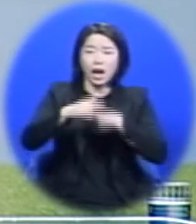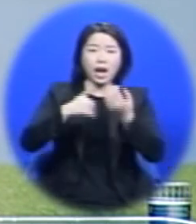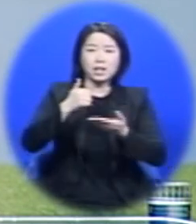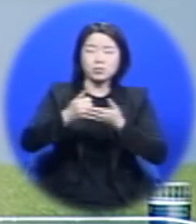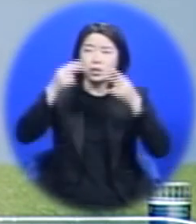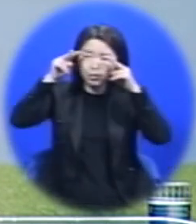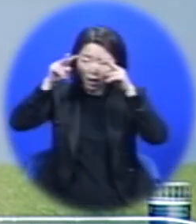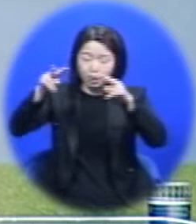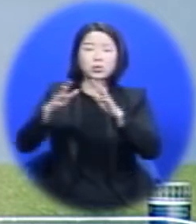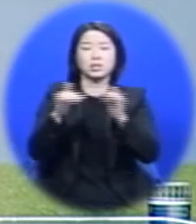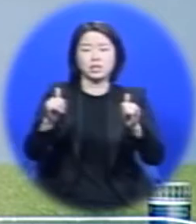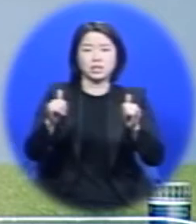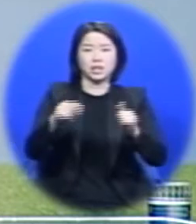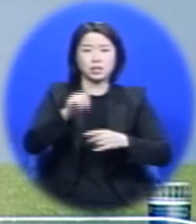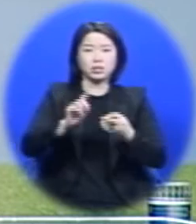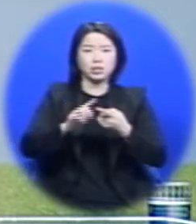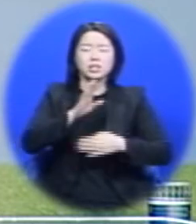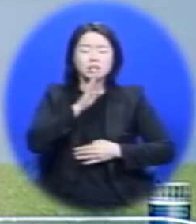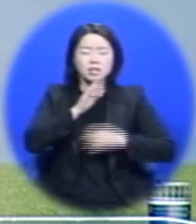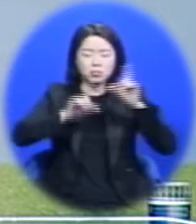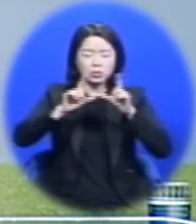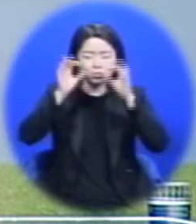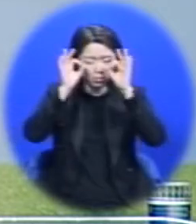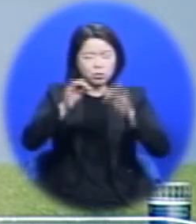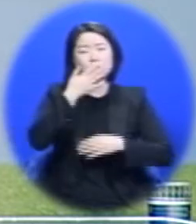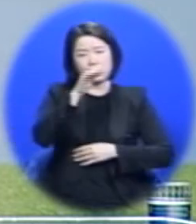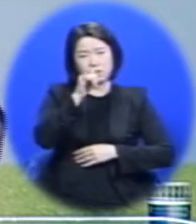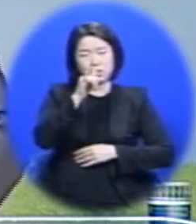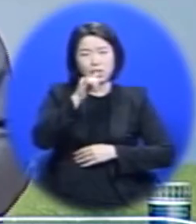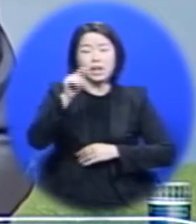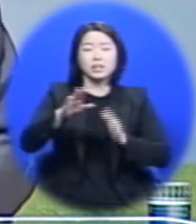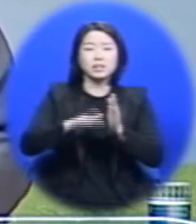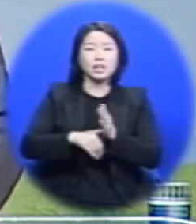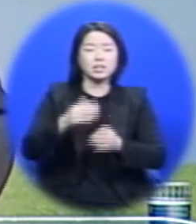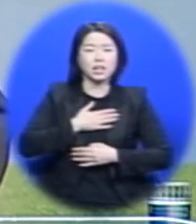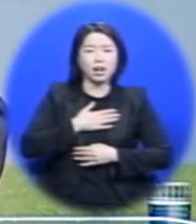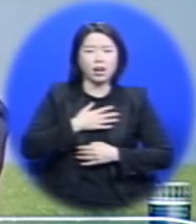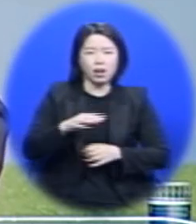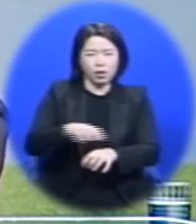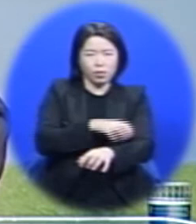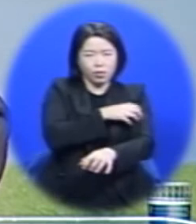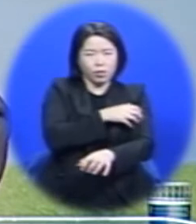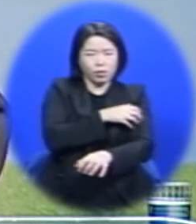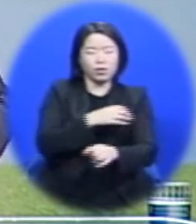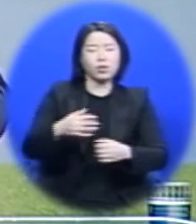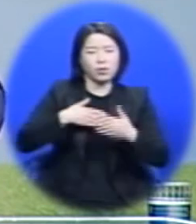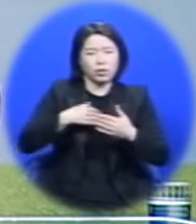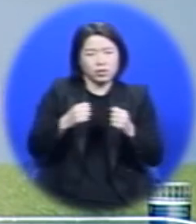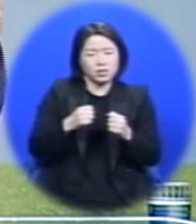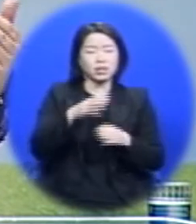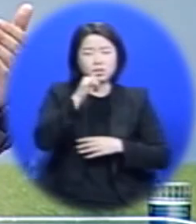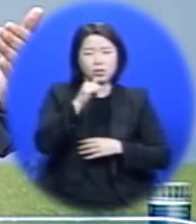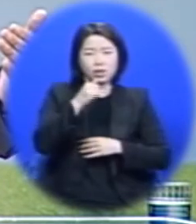자인지 그 실상을 보게 된 거예요. 그때 제가 얼마나 오싹했는 줄 아십니까? 내가 아직도